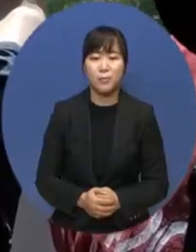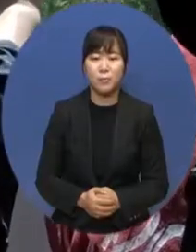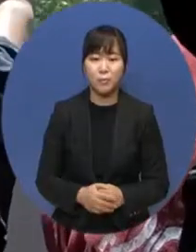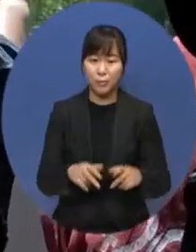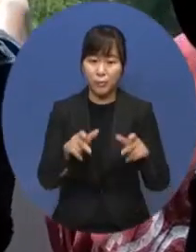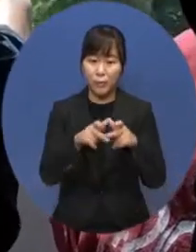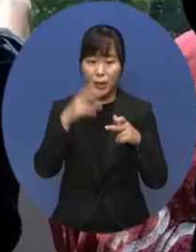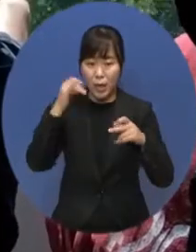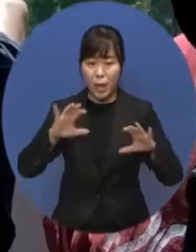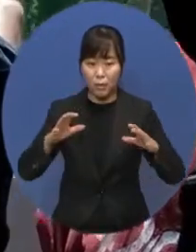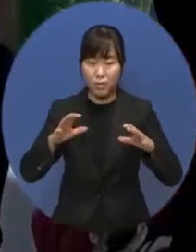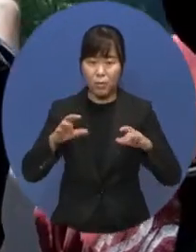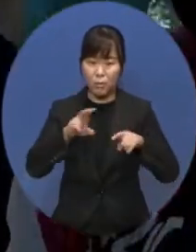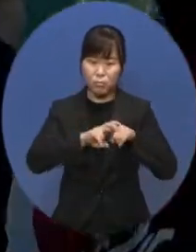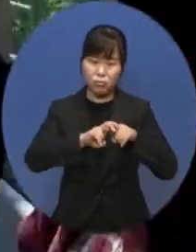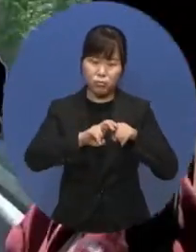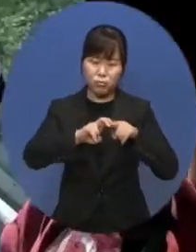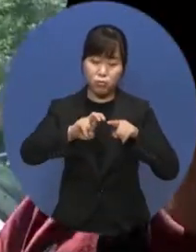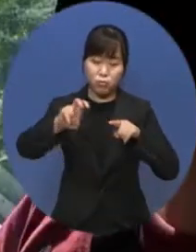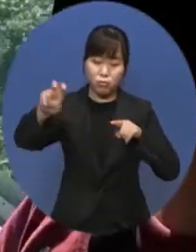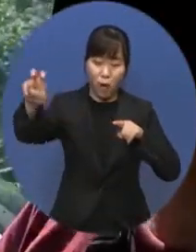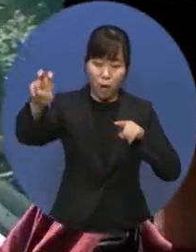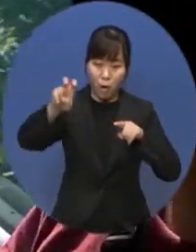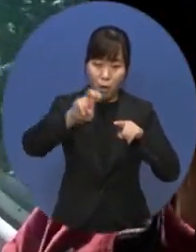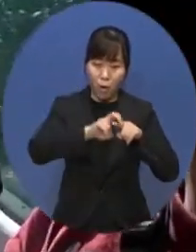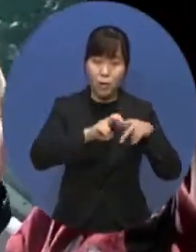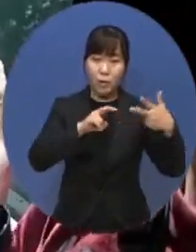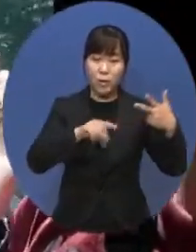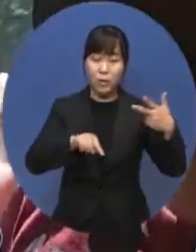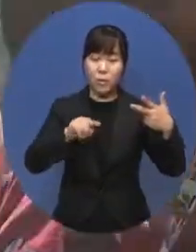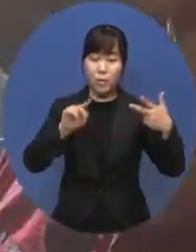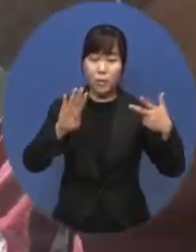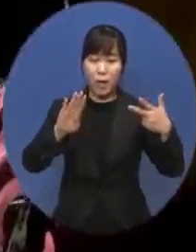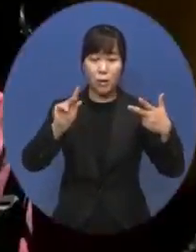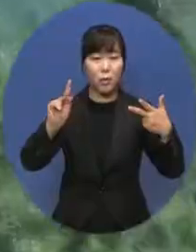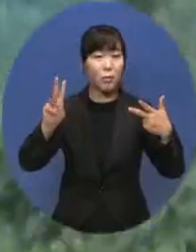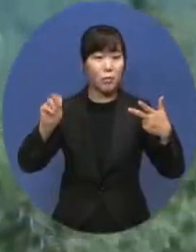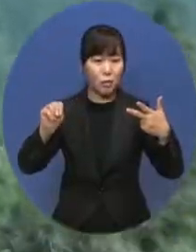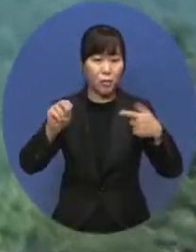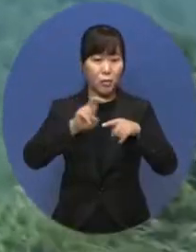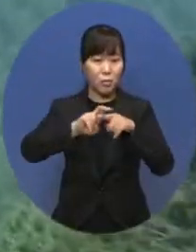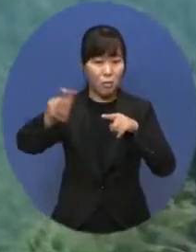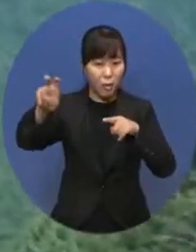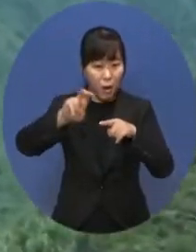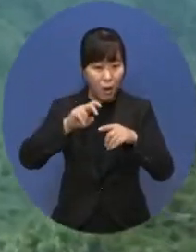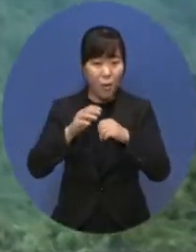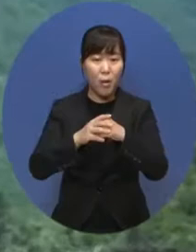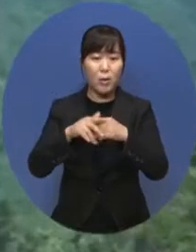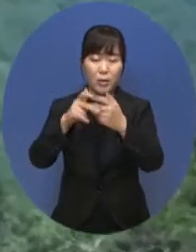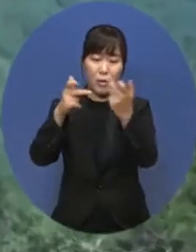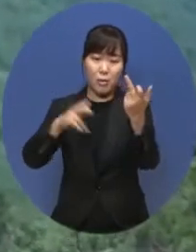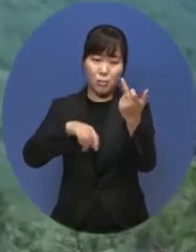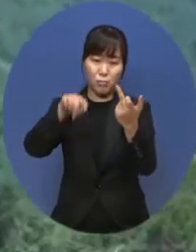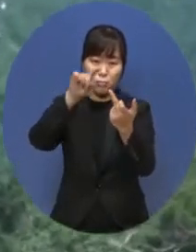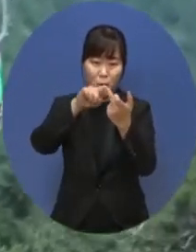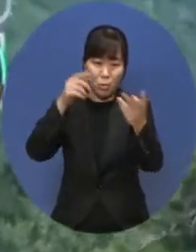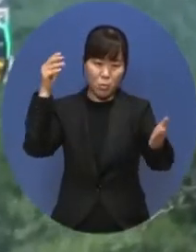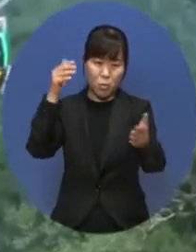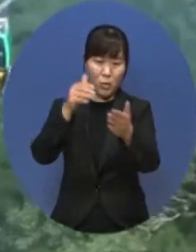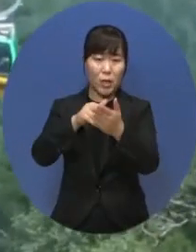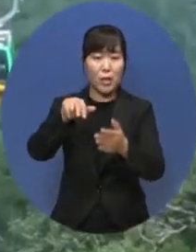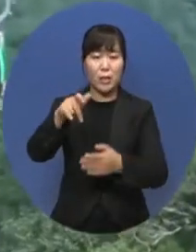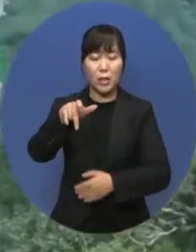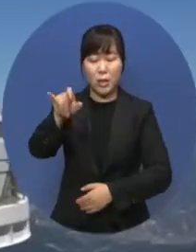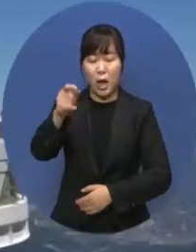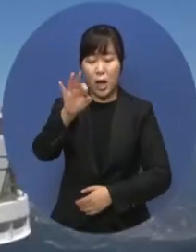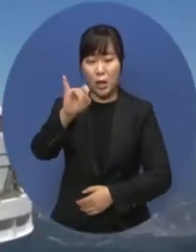장애인들은 국내 최장 길인 왕복 7.4km 케이블카를 타고 바랑산 정상에 오르면 도착하게 되는